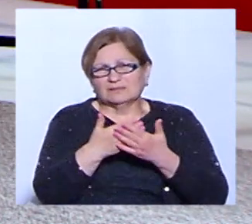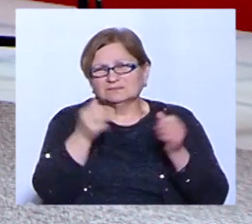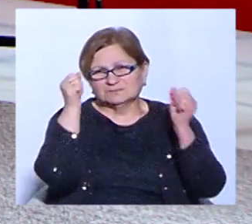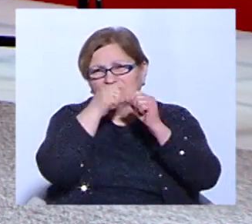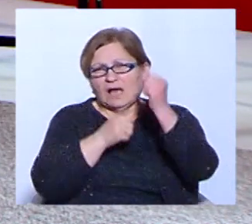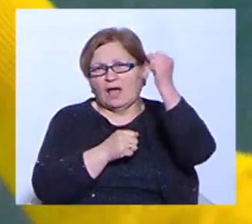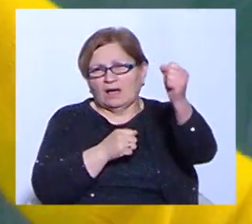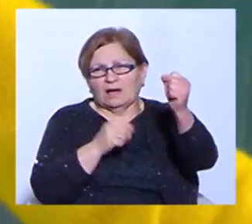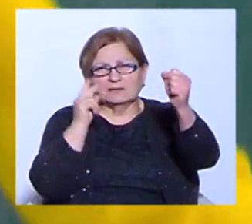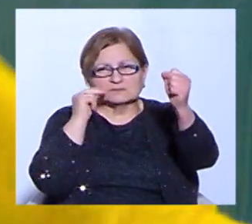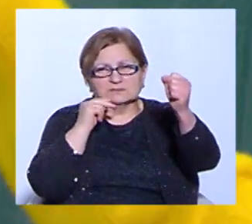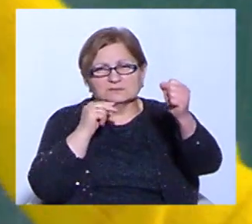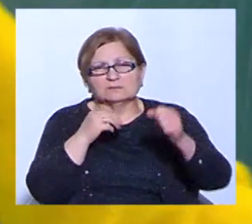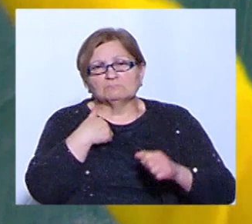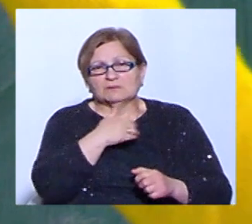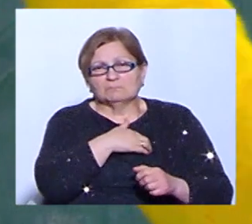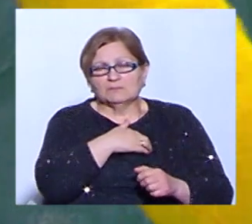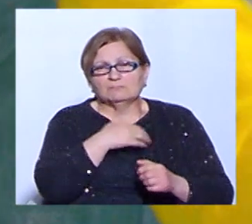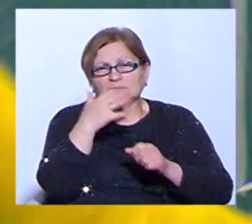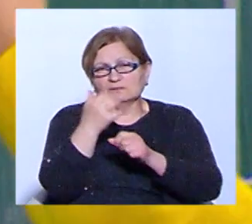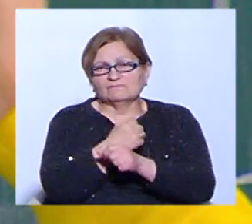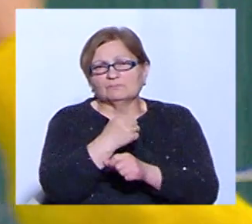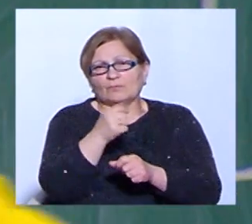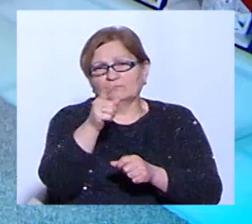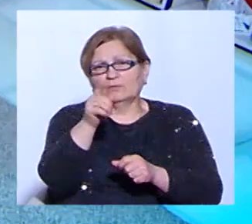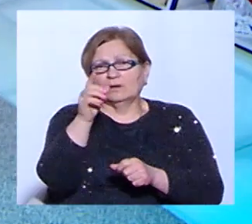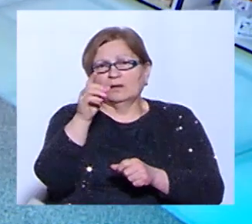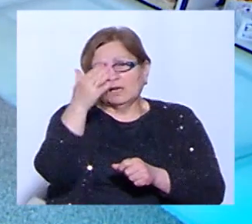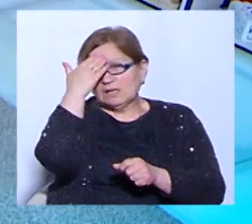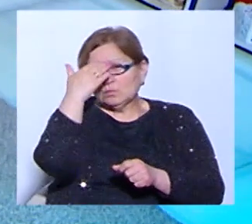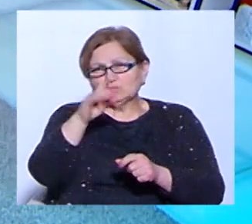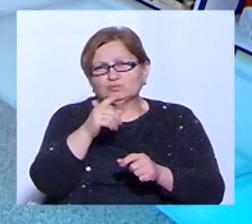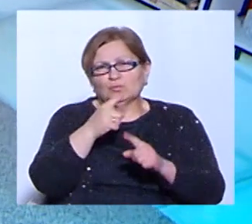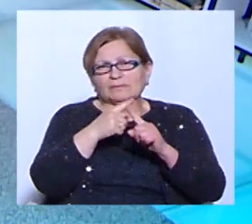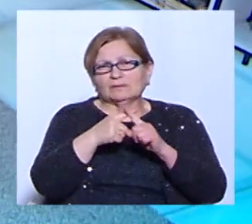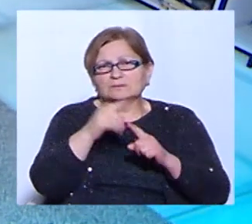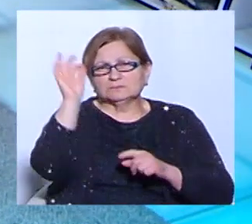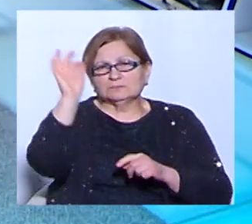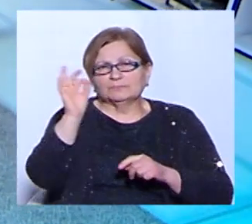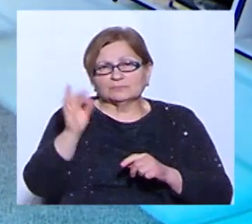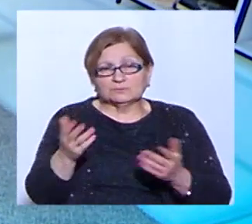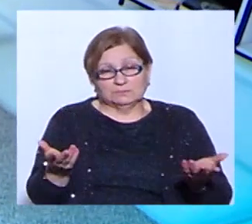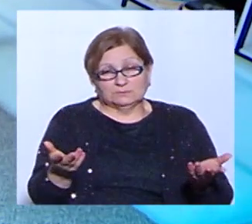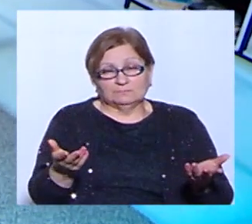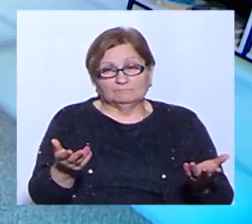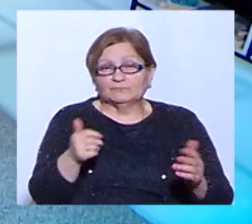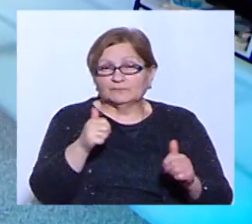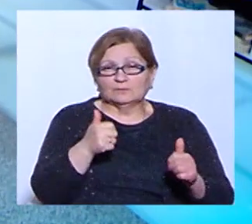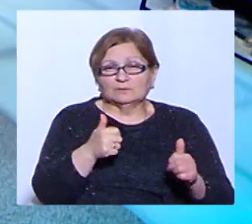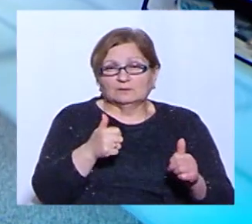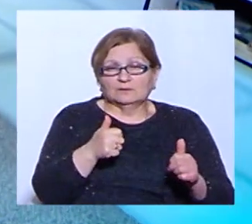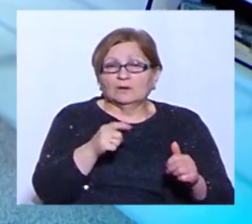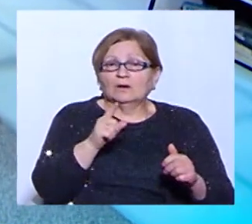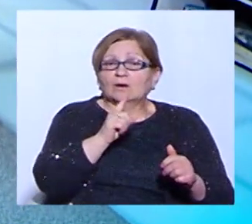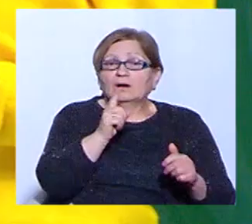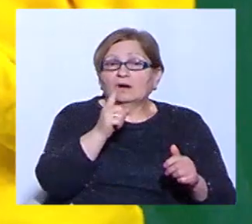არიცხვი და მინდა ვიპოვო მისი x%. ანუ მინდა ვიპოვო არიცხვის x%. ესე იგი,